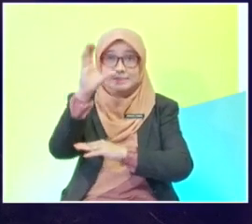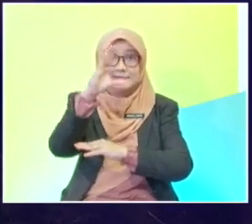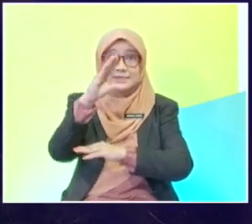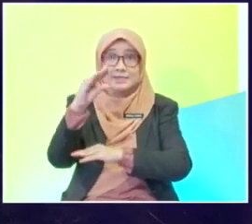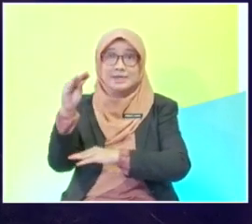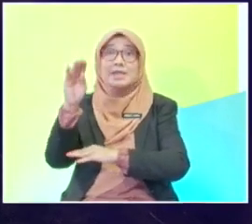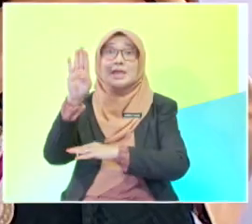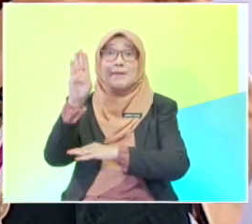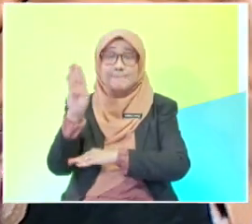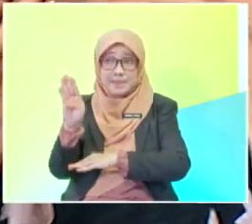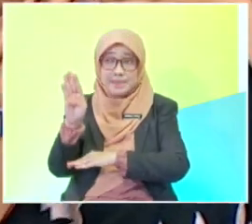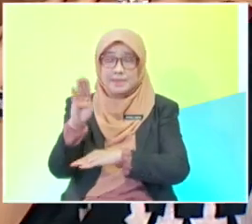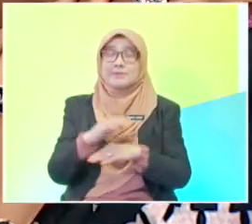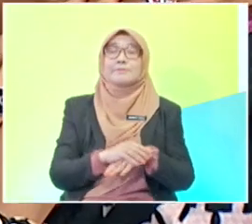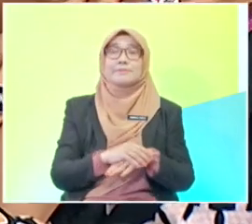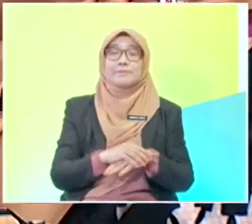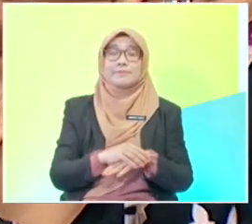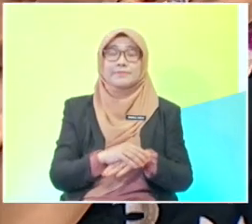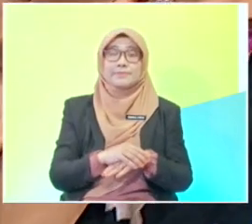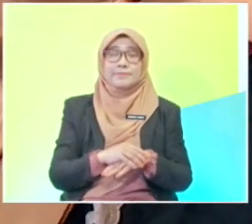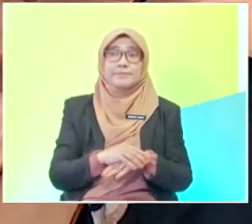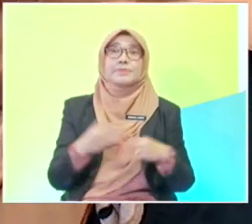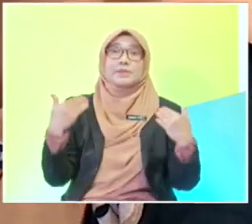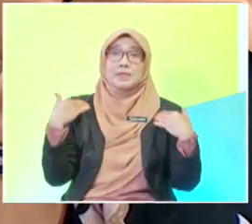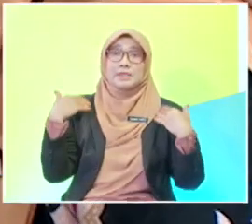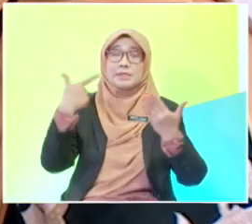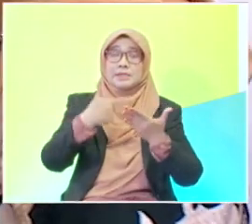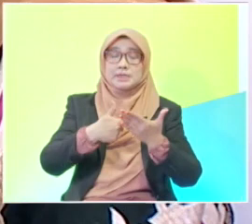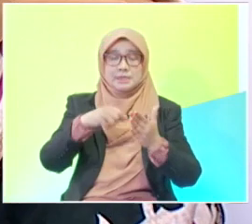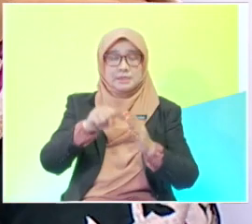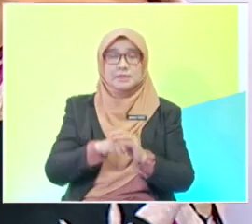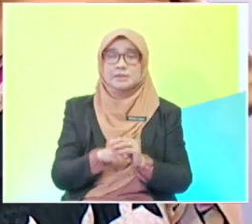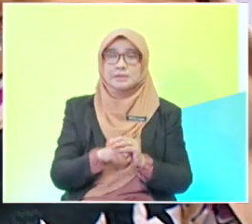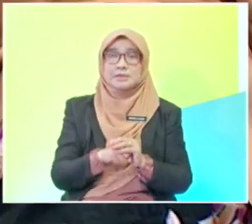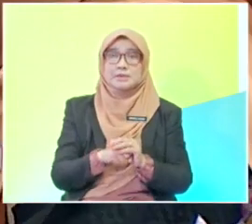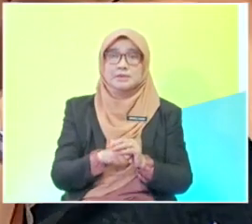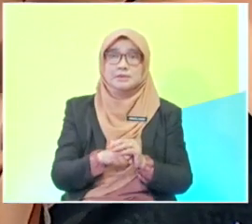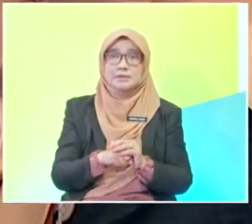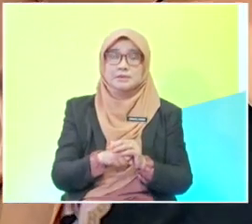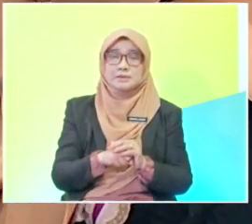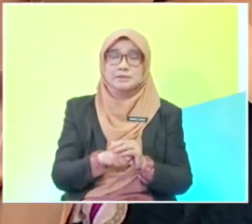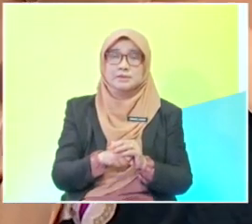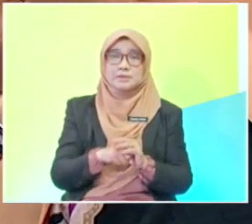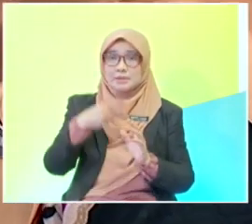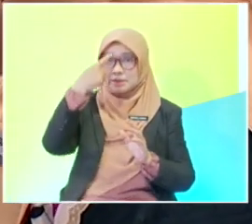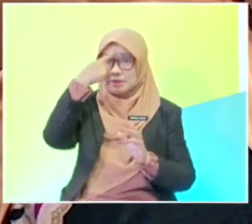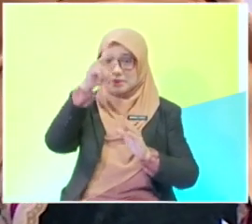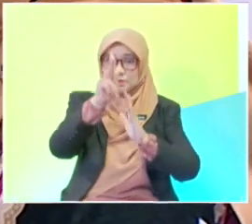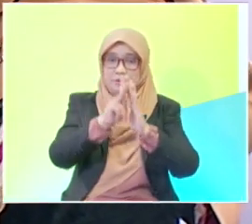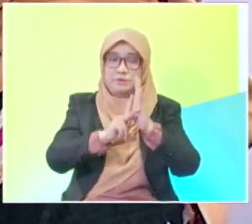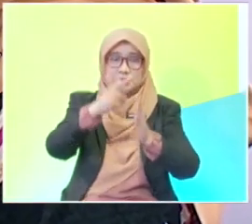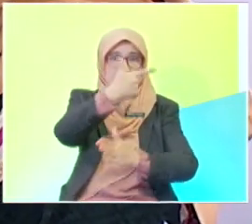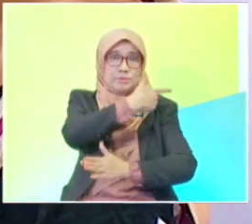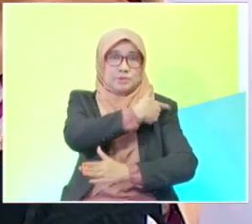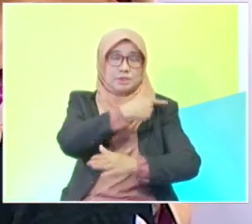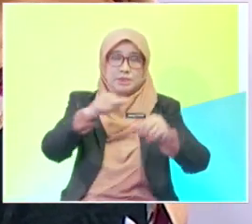lagi adalah buatan. Okey, ada lagi, Hanif, belum habis. Okey, untuk keimunan